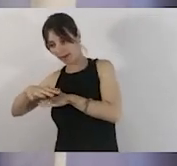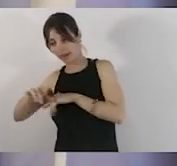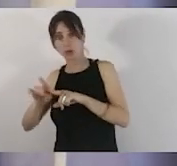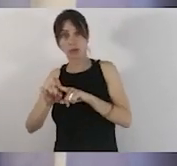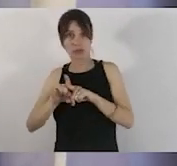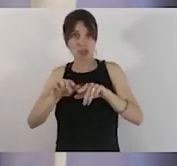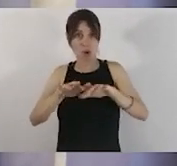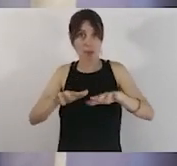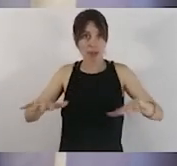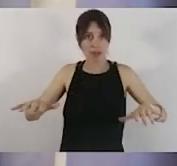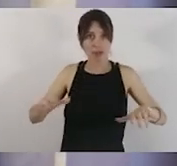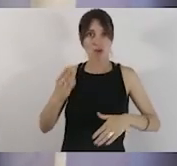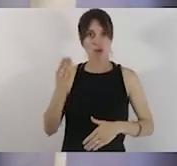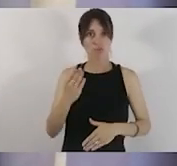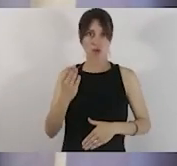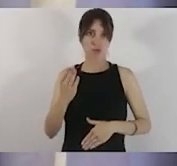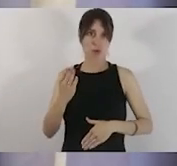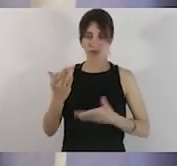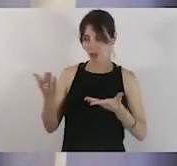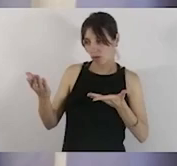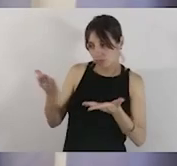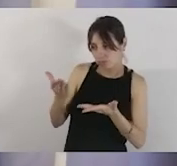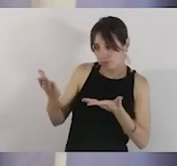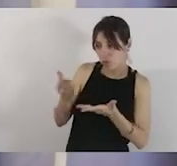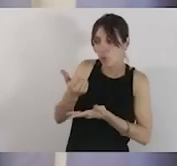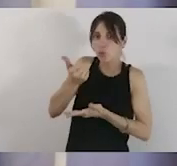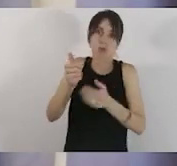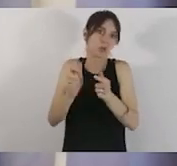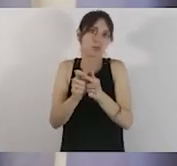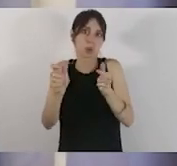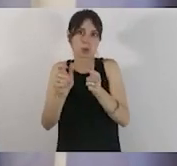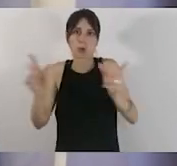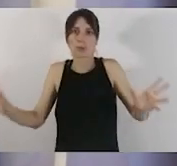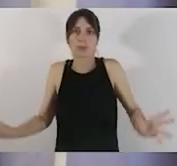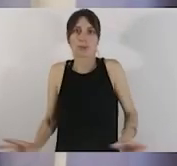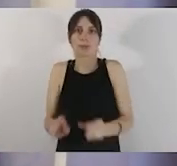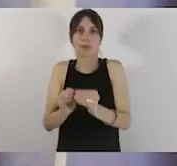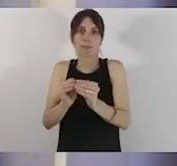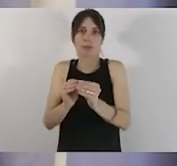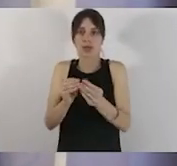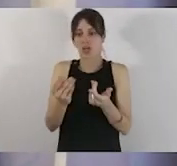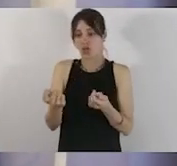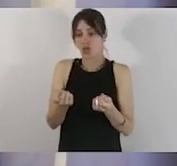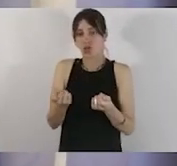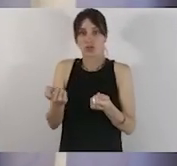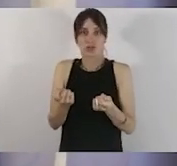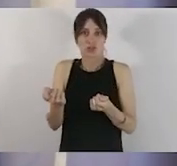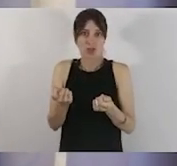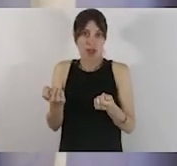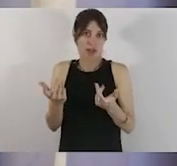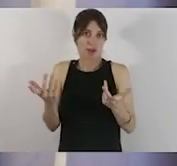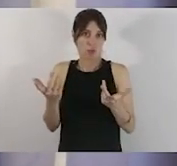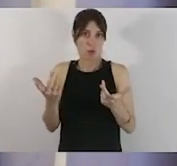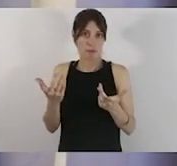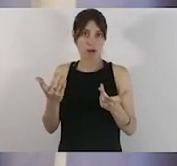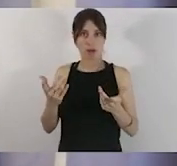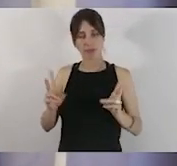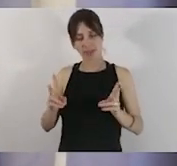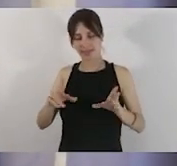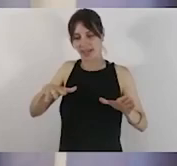deux dialoguent ensemble et que ce soit la même structure, en fait, qui pilote l'éventuelle régulation de cet